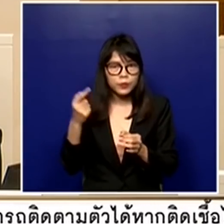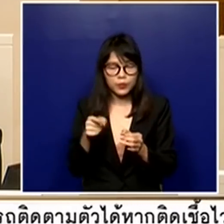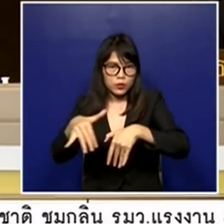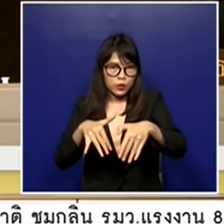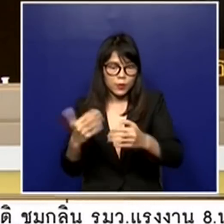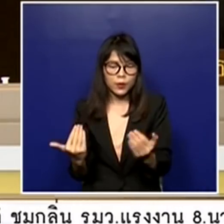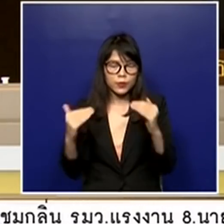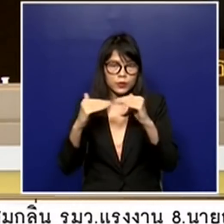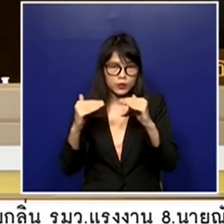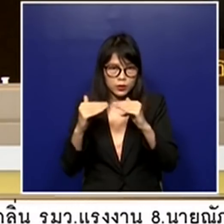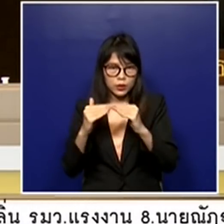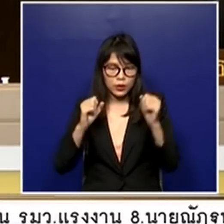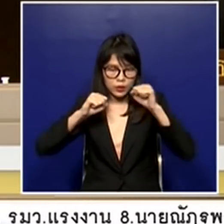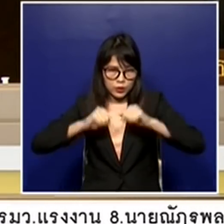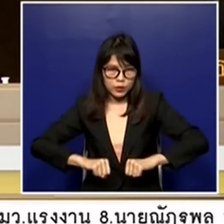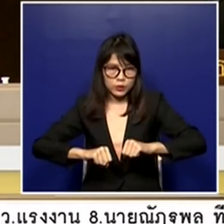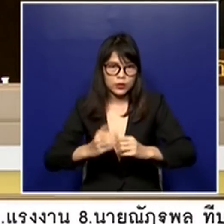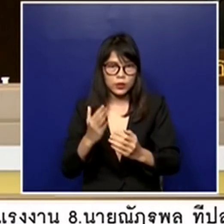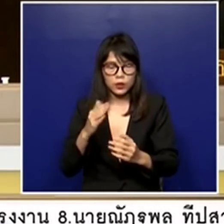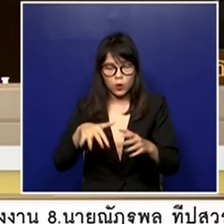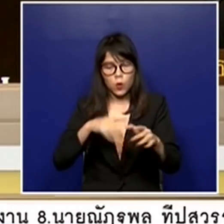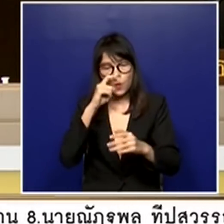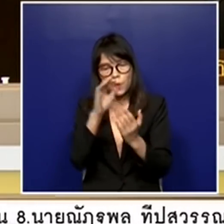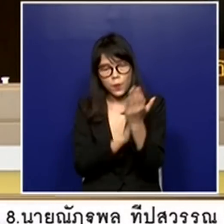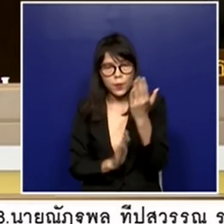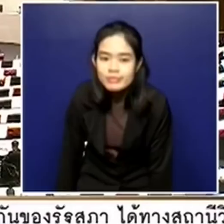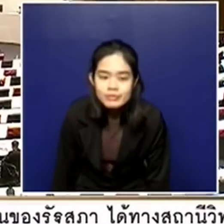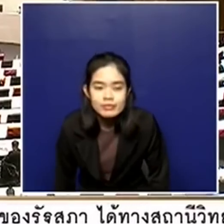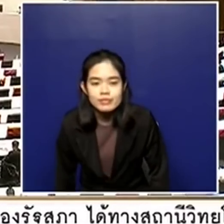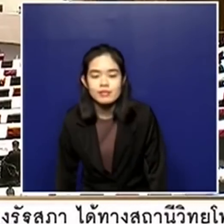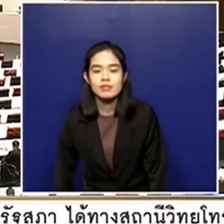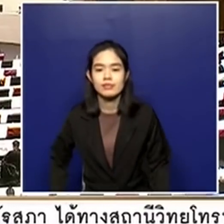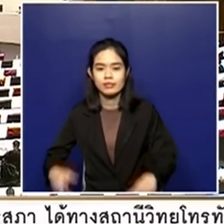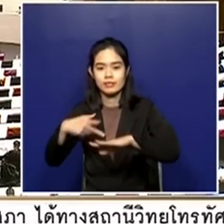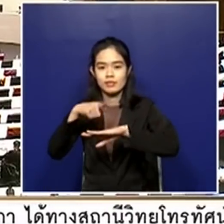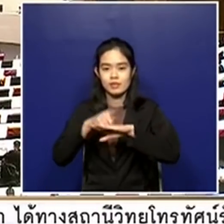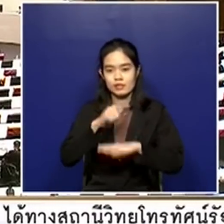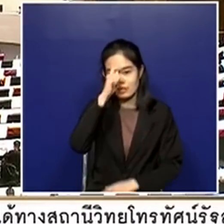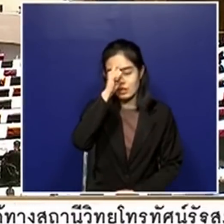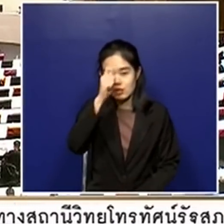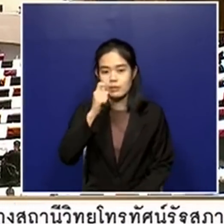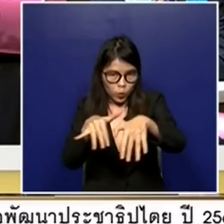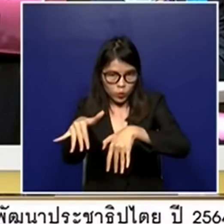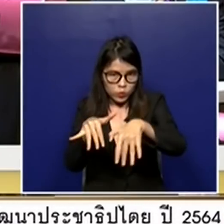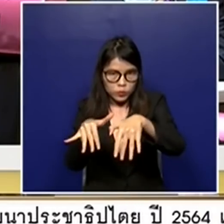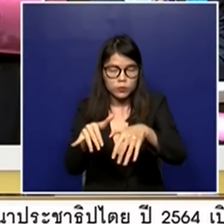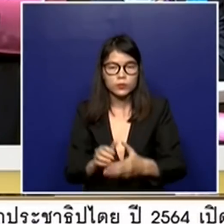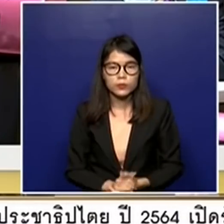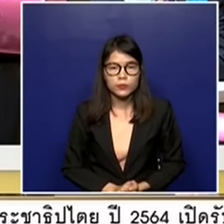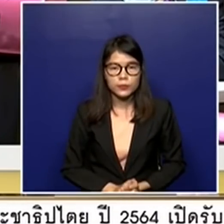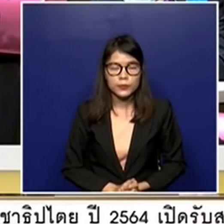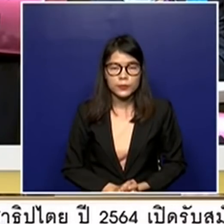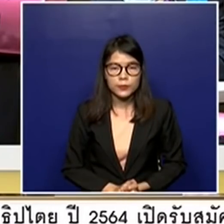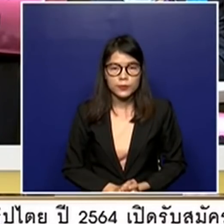คุณชวนเนี่ยเขายืนยันว่าได้มีการตรวจสอบความถูกต้องของยติแล้วพร้อมกับย้ำนะครับว่าให้มีความมั่นใจว่าจะให้ทั้งสองฝ่